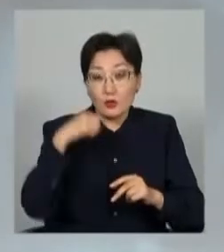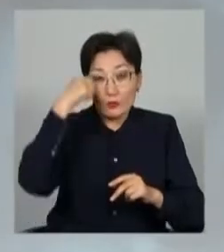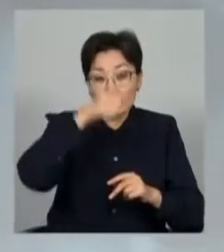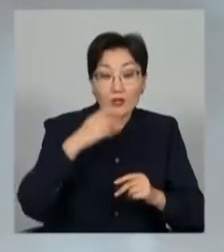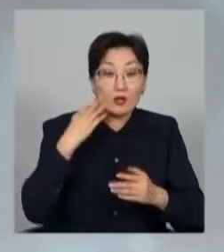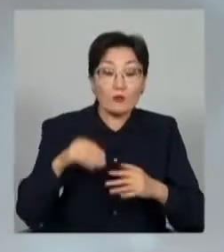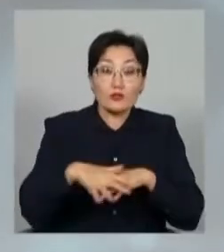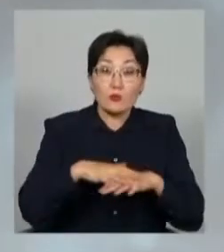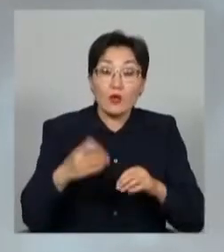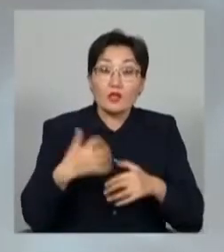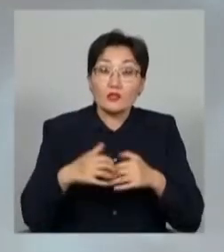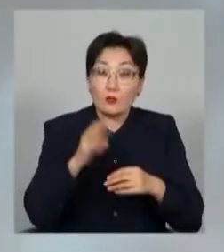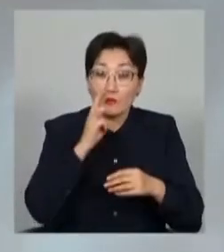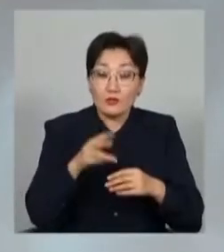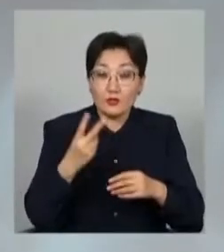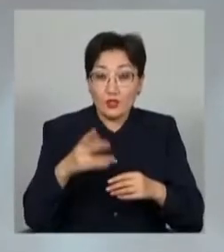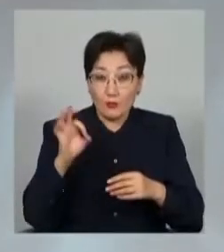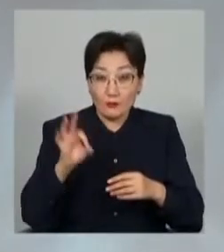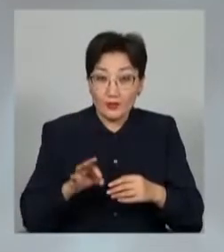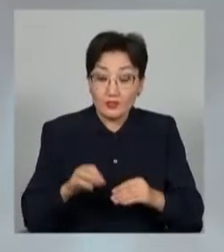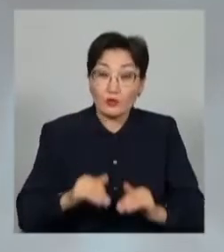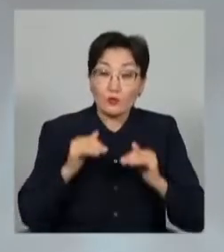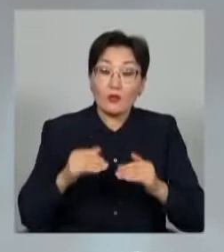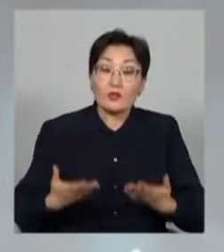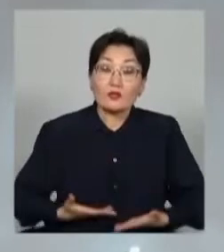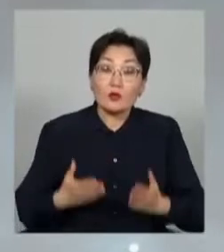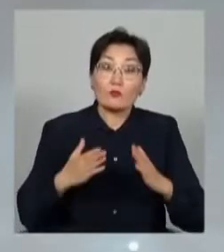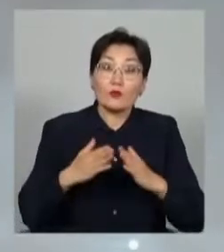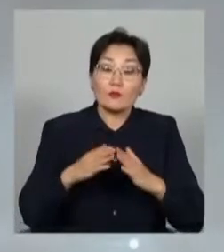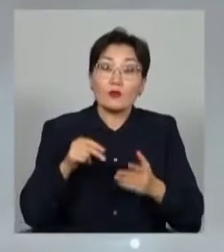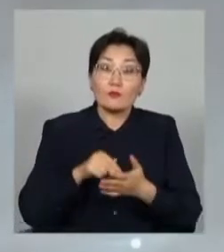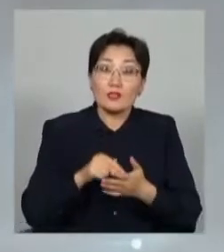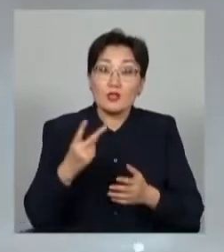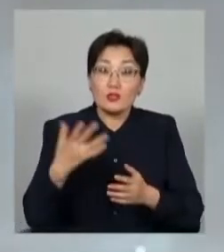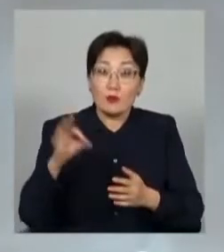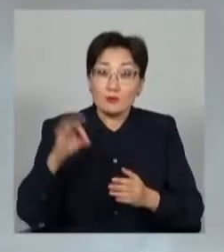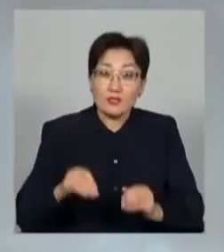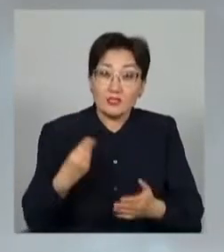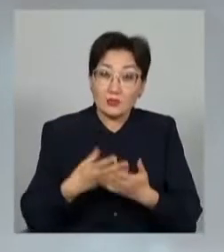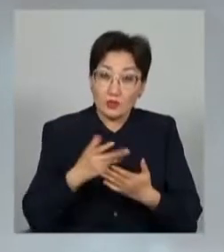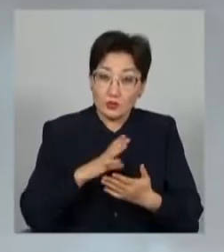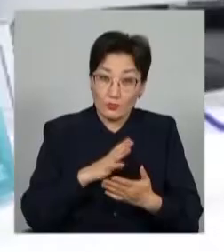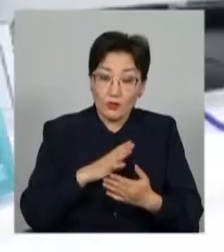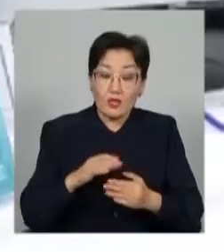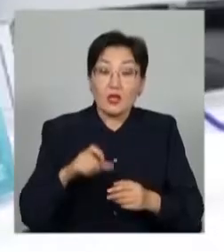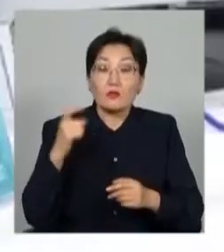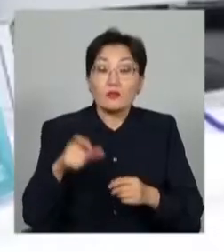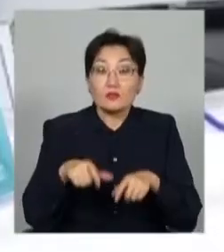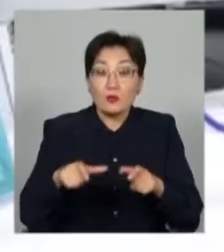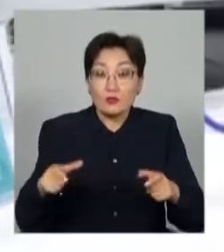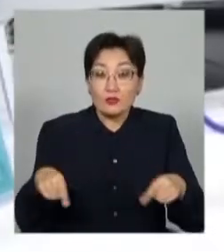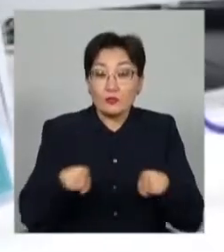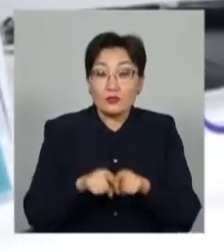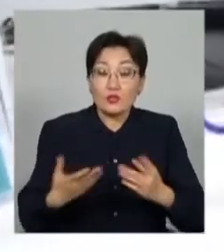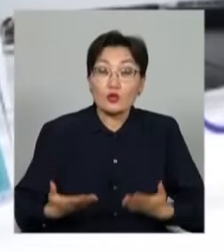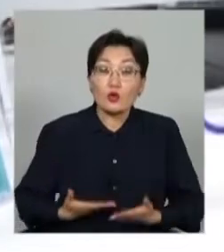жылы алматылықтардың орташа жалақысы 20% өссе, тұрғын үй бағасы бірден 25% көтерілген. Ал ел экономистері ендігіде